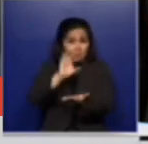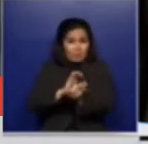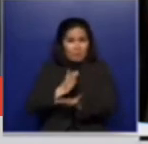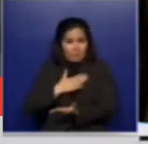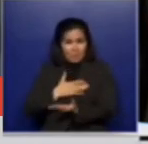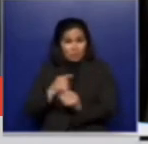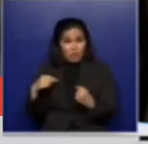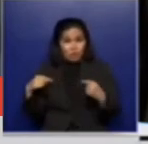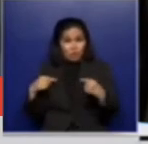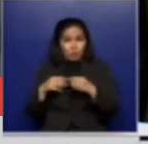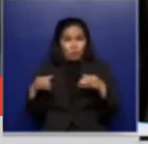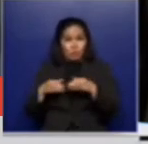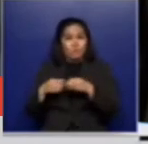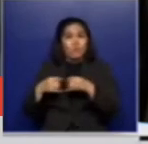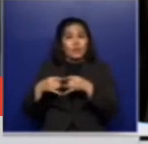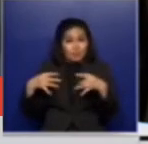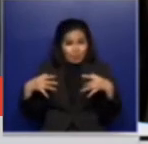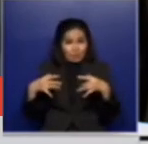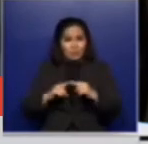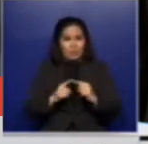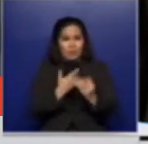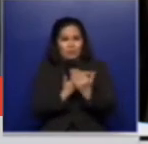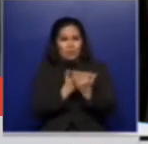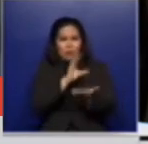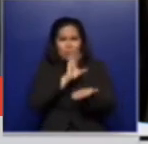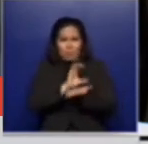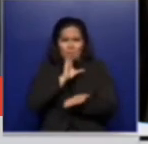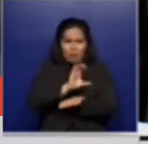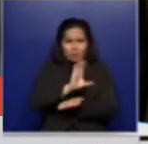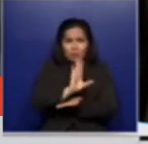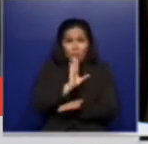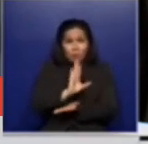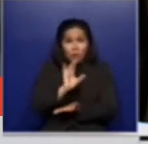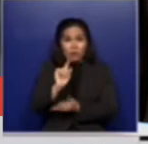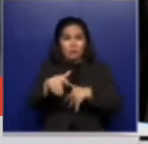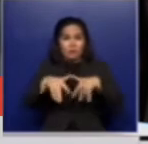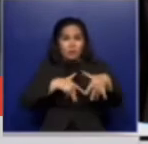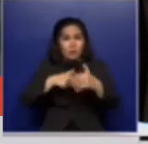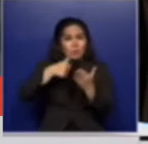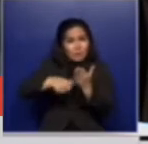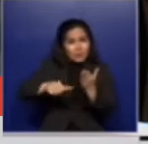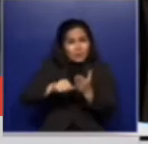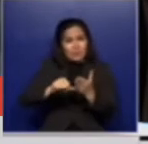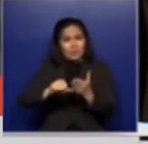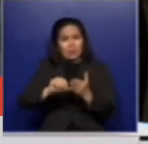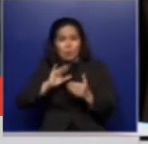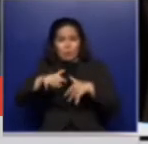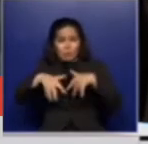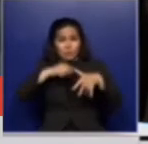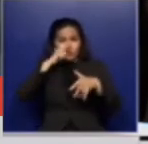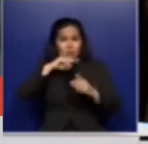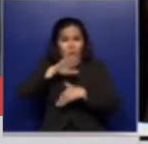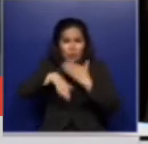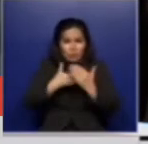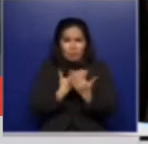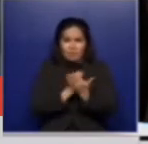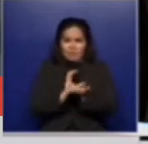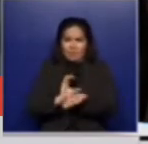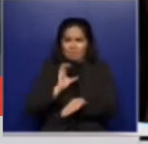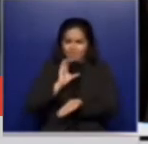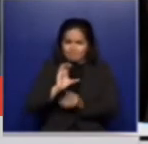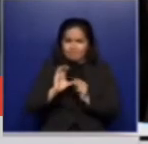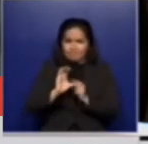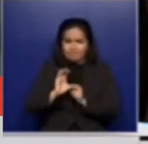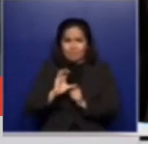านแต่มันเป็นเงินของแผ่นดินมันเป็นเงินของภาษีอากรของพี่น้องประชาชนคนไทยทุกคน